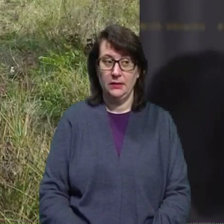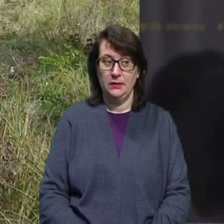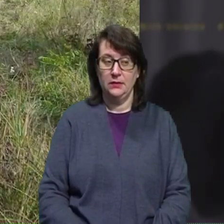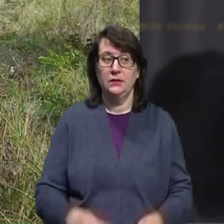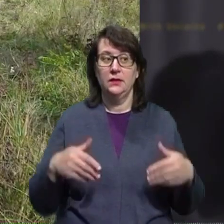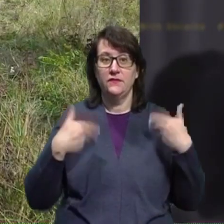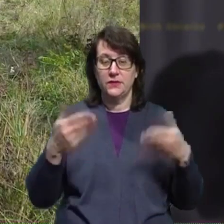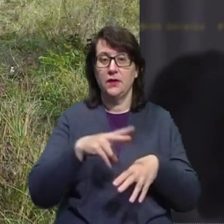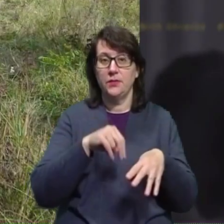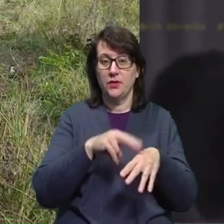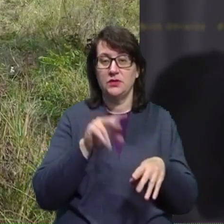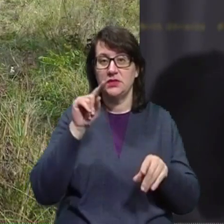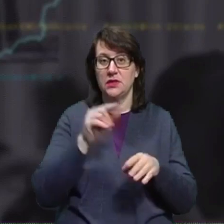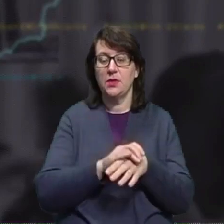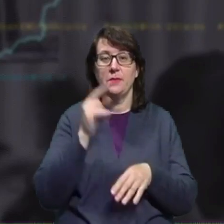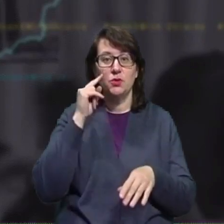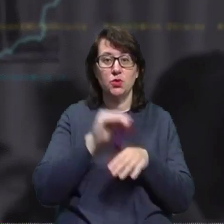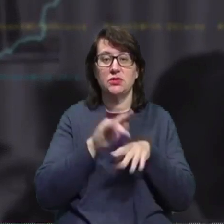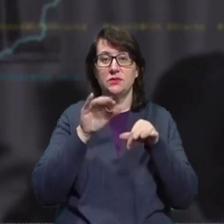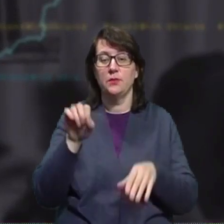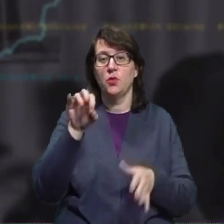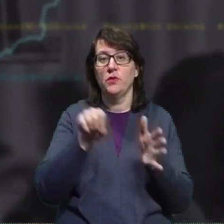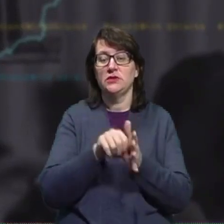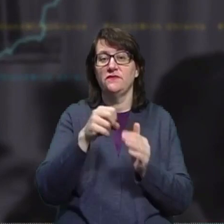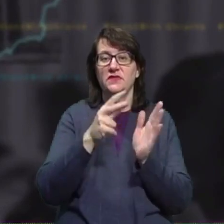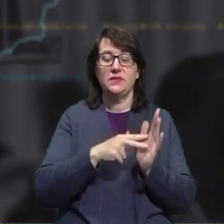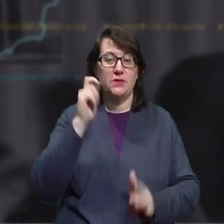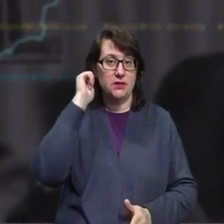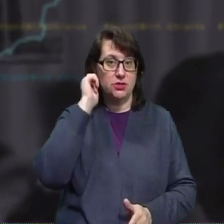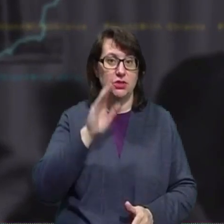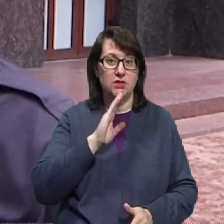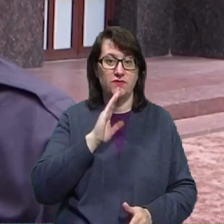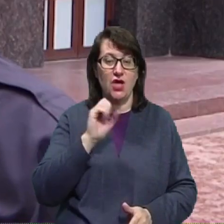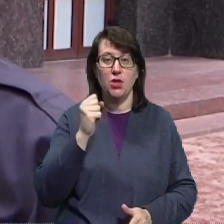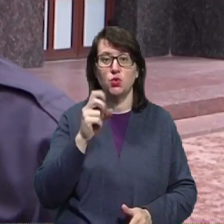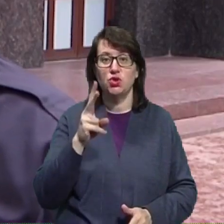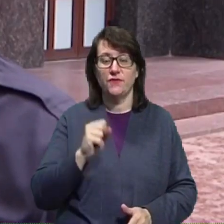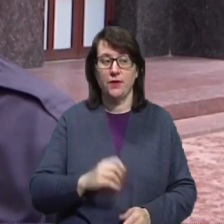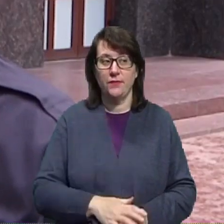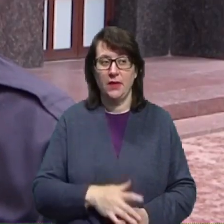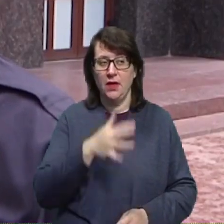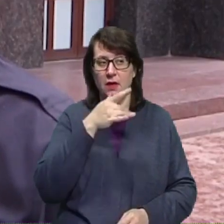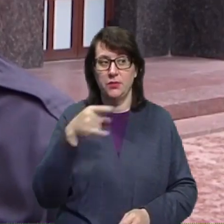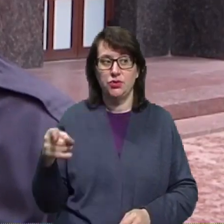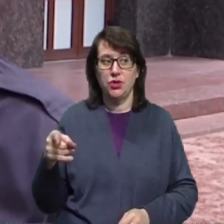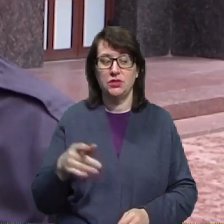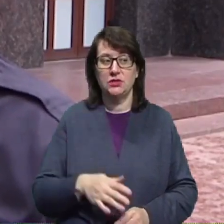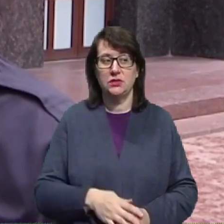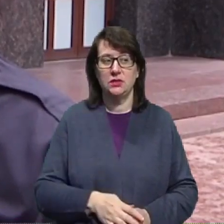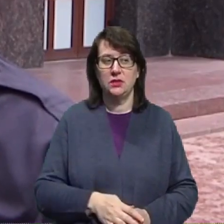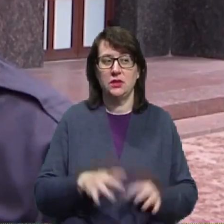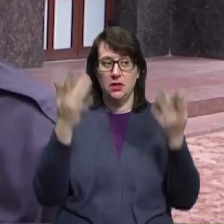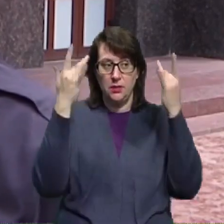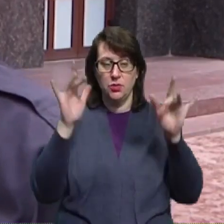правоохоронці затримали підозрюваного у справі про вбивство 18-річної дівчини з Андрушівки. Під час раптової